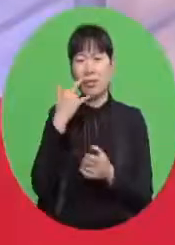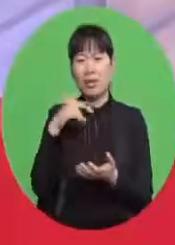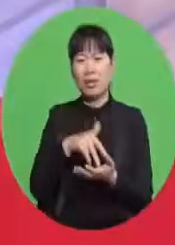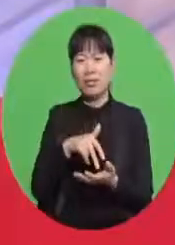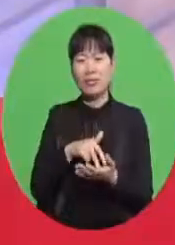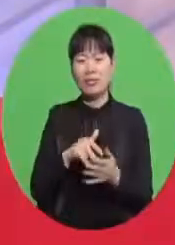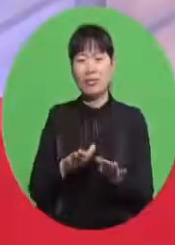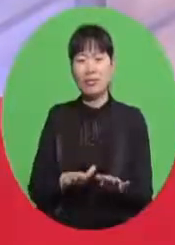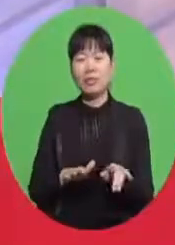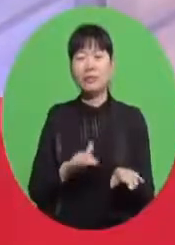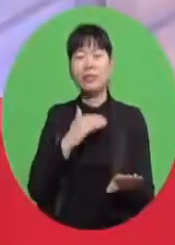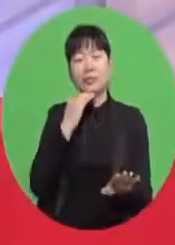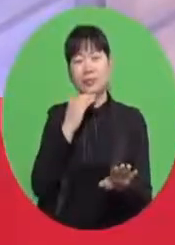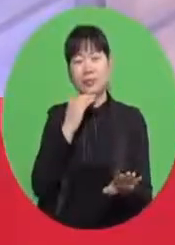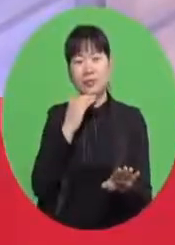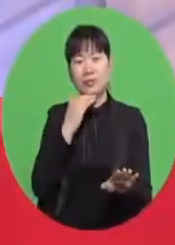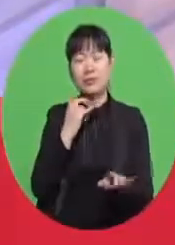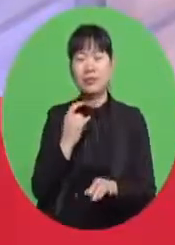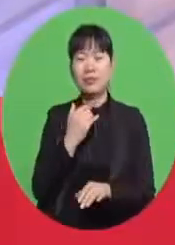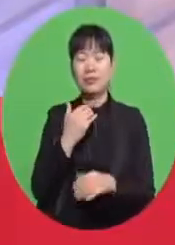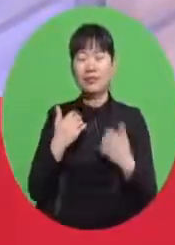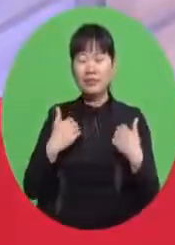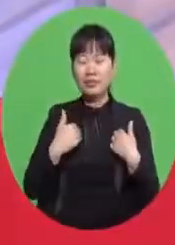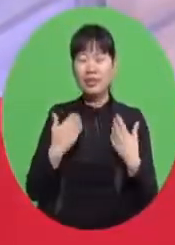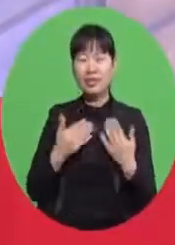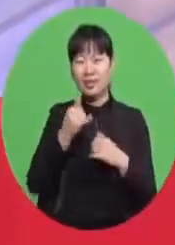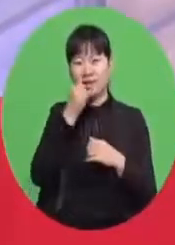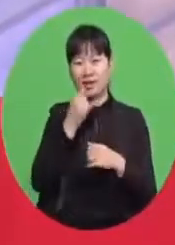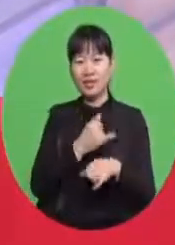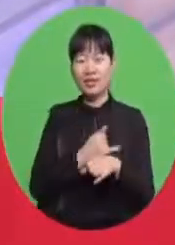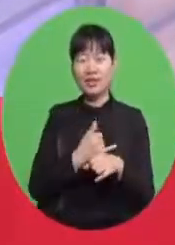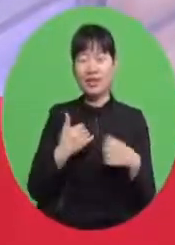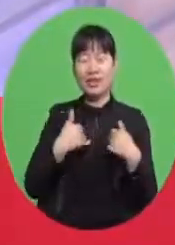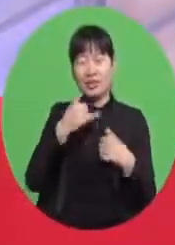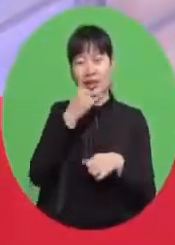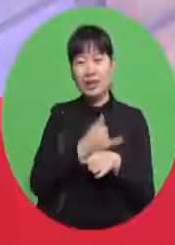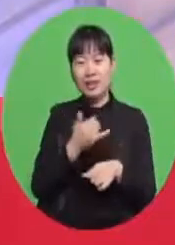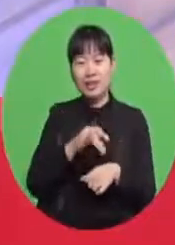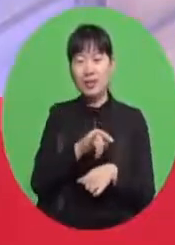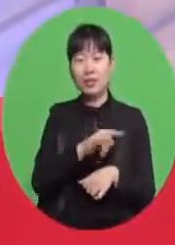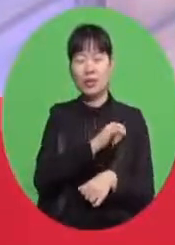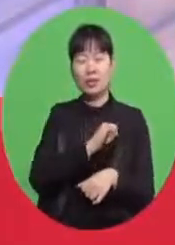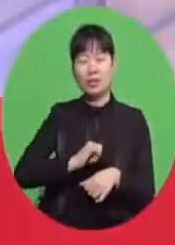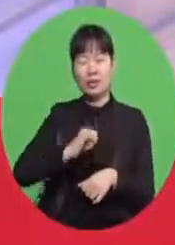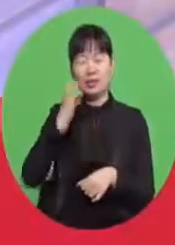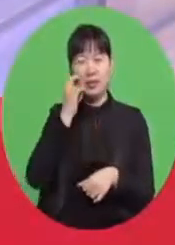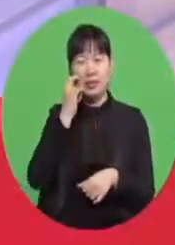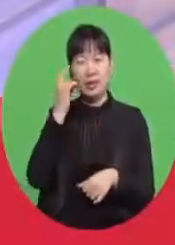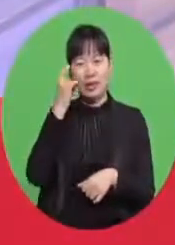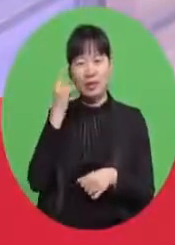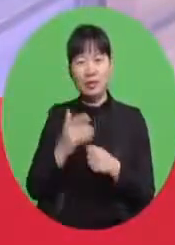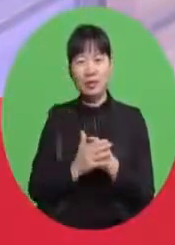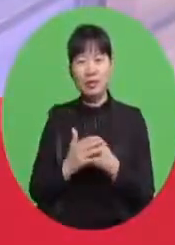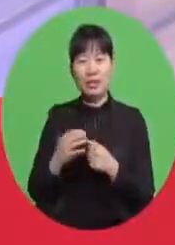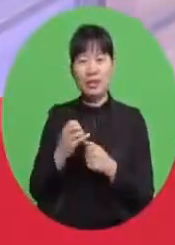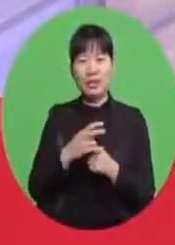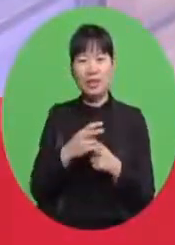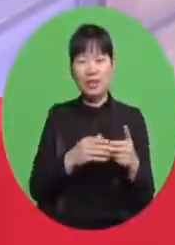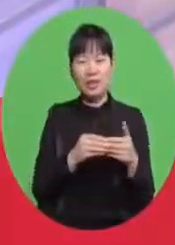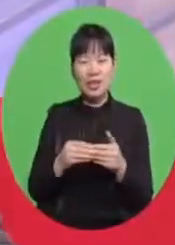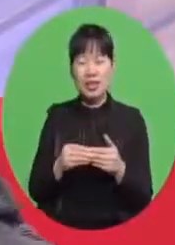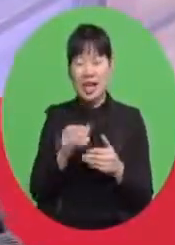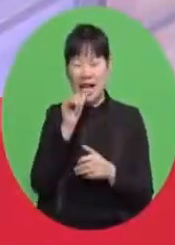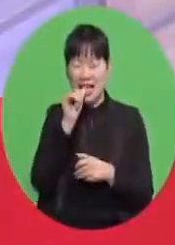입장에서는 아니 좀 있다가 조금 기쁜 일이 있고 재밌는 일이 있을 때 쟤는 왜 저걸 못 참냐. 그래서 두 번 다시 너 데리고